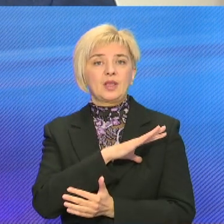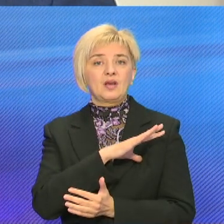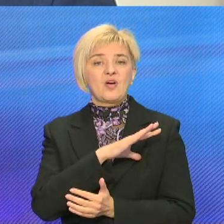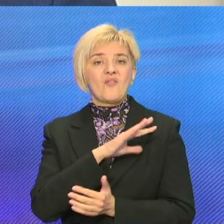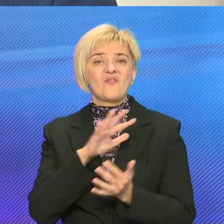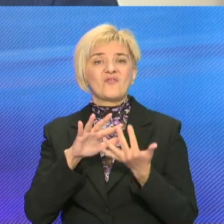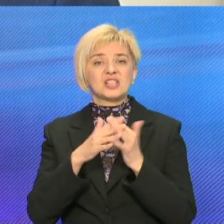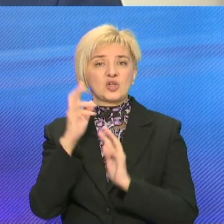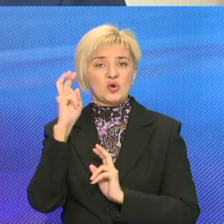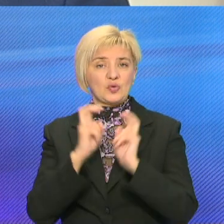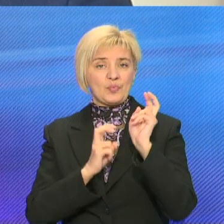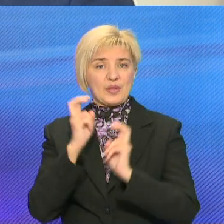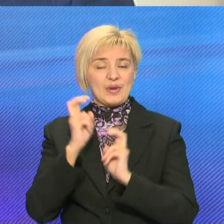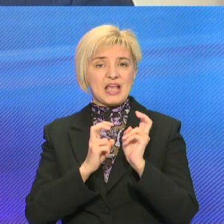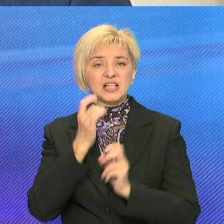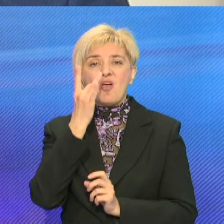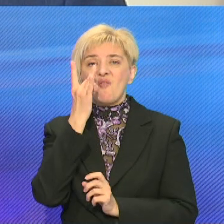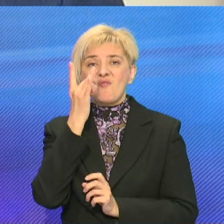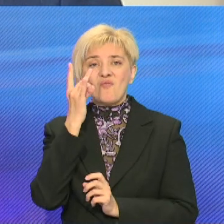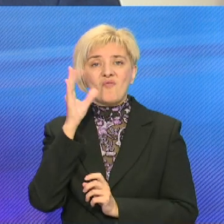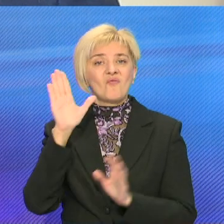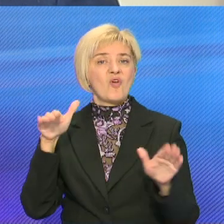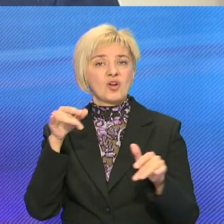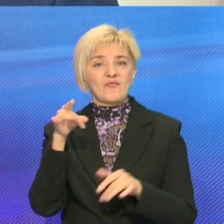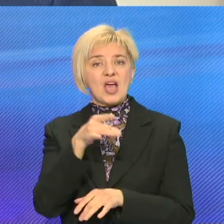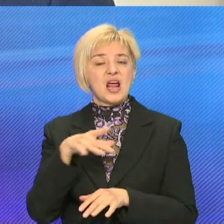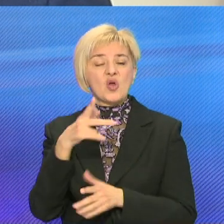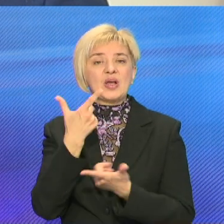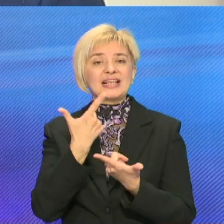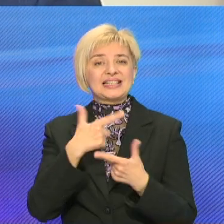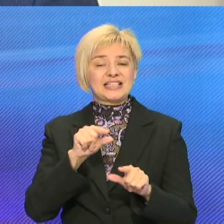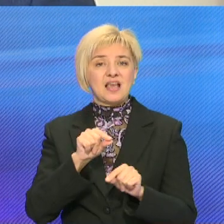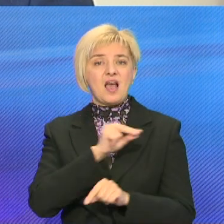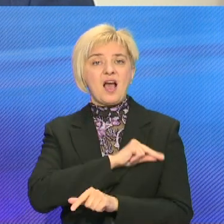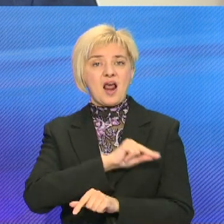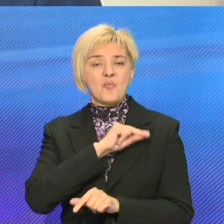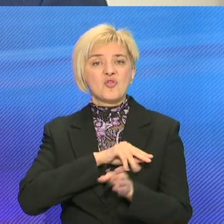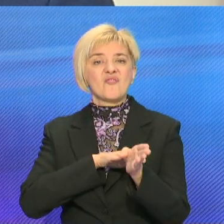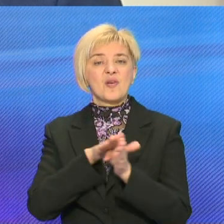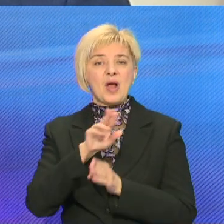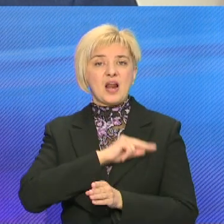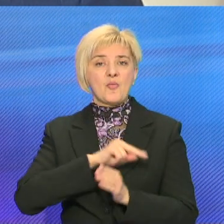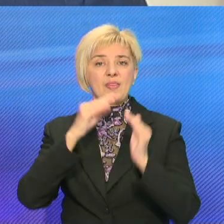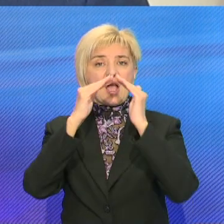в сельхозпредприятии Ворновского района, где работник, выполняя работы на кровле фермы,